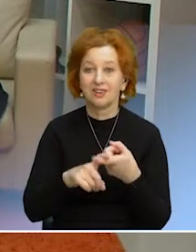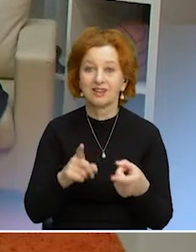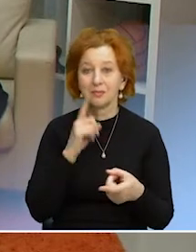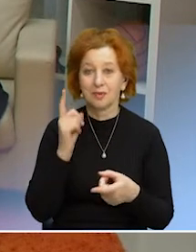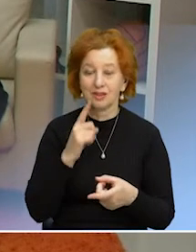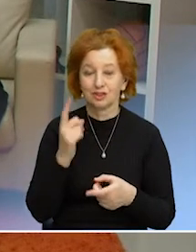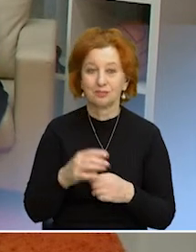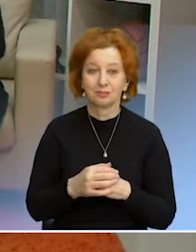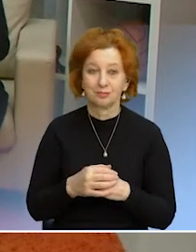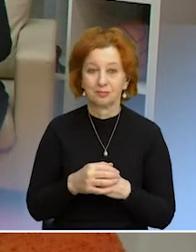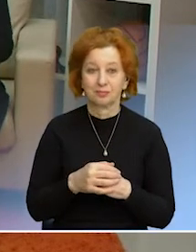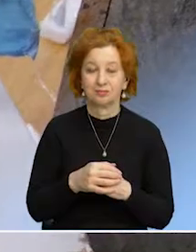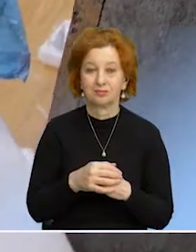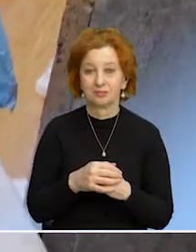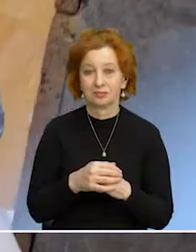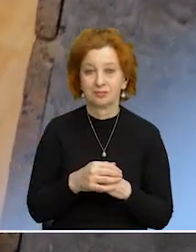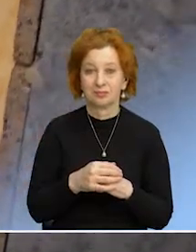что с молодежью стоит и продолжить.